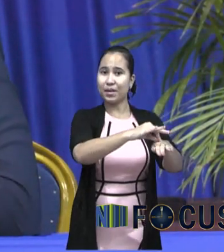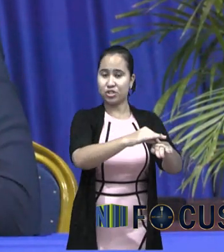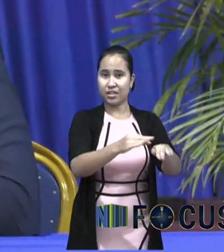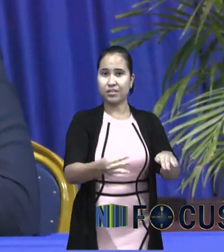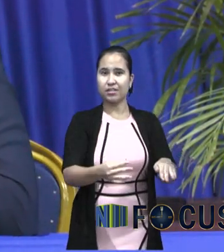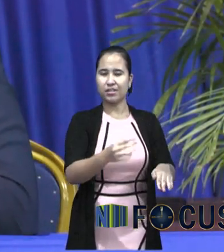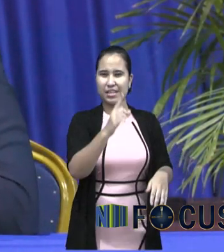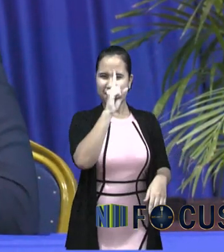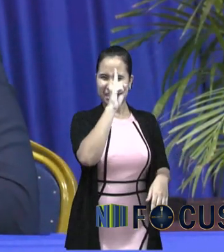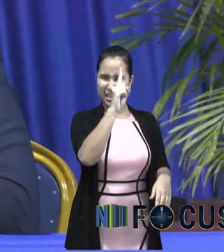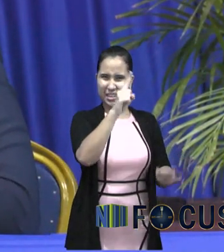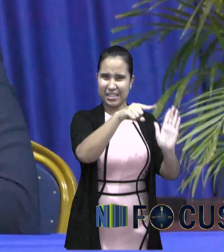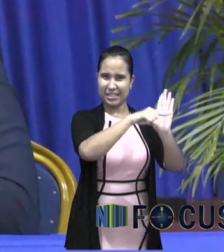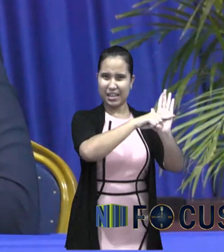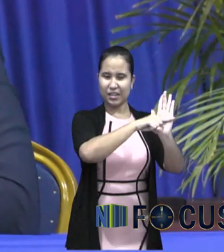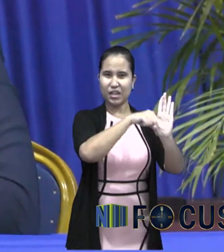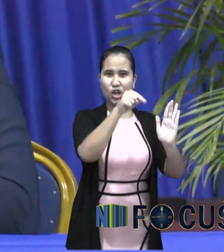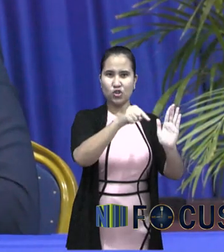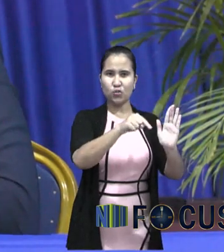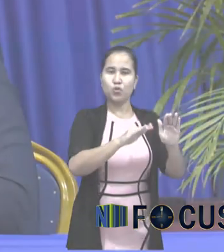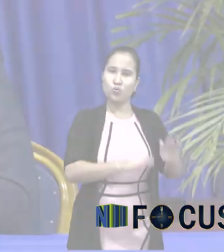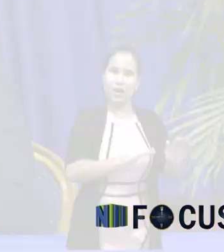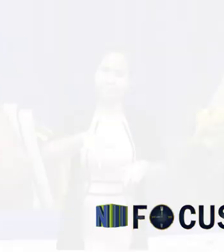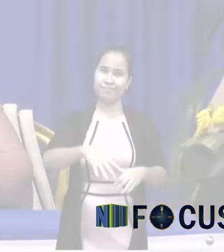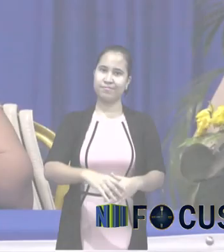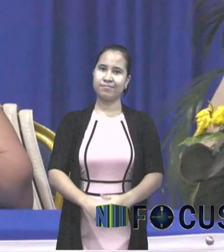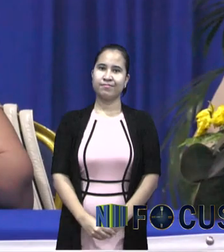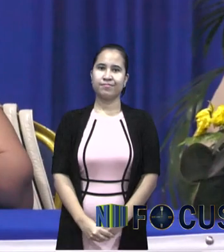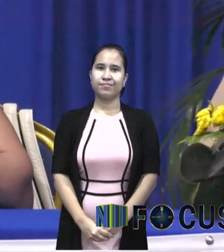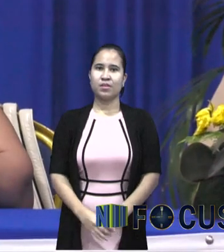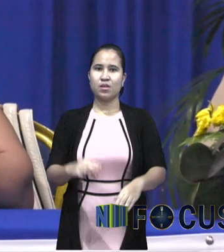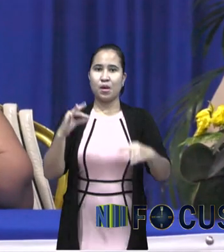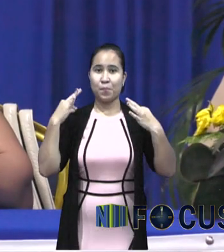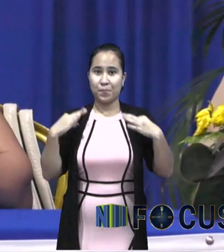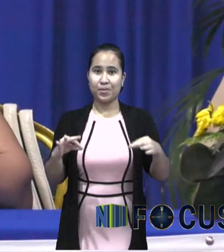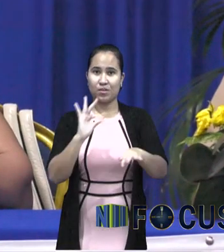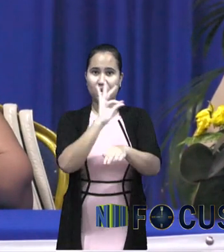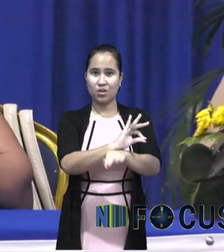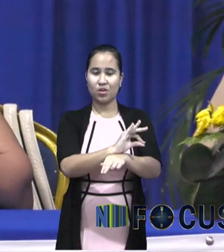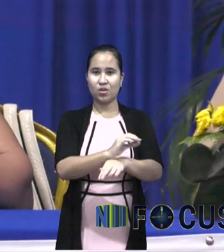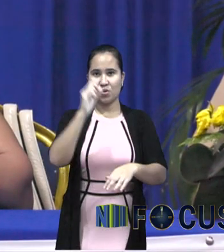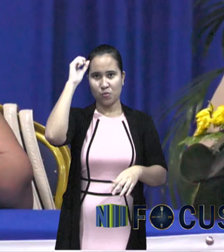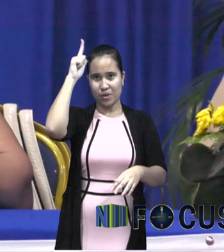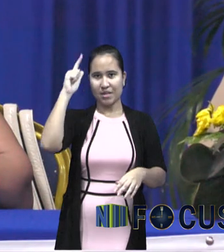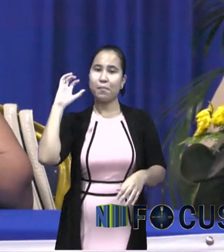getest en nog het testresultaat afwachtte van de tweede. Het ministerie van Onderwijs, Wetenschap en